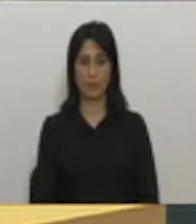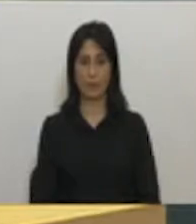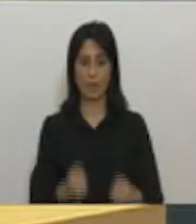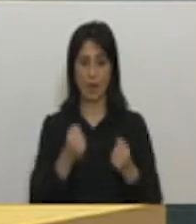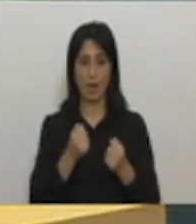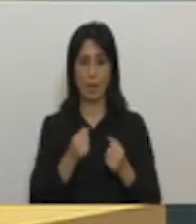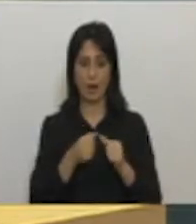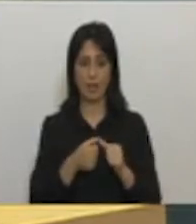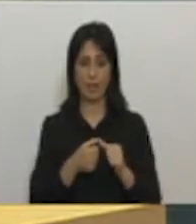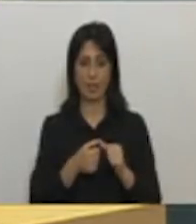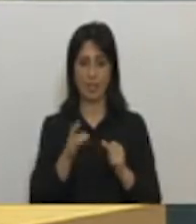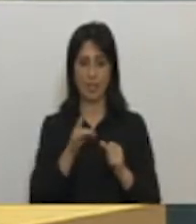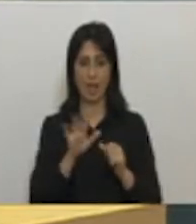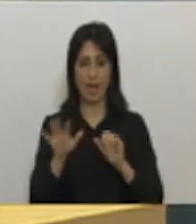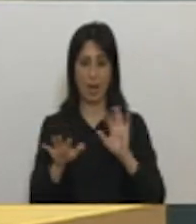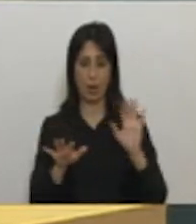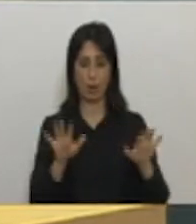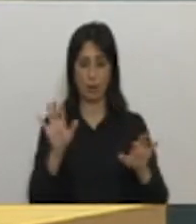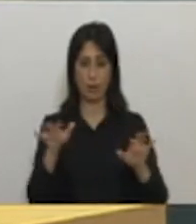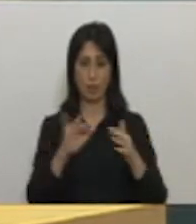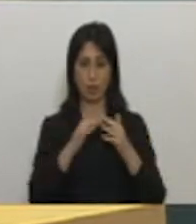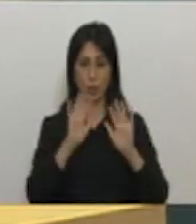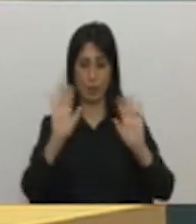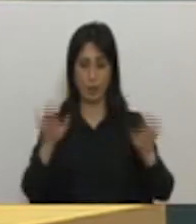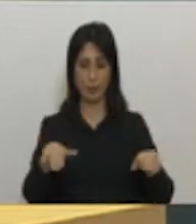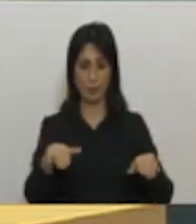დამაგრდეს რეგიონებში, სოფლად.